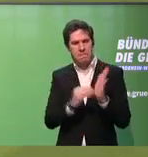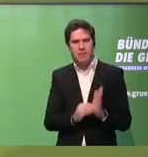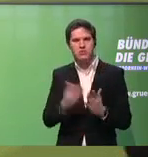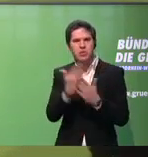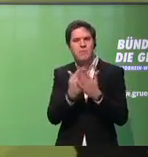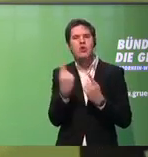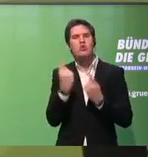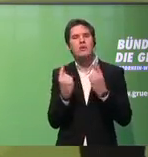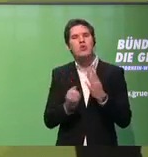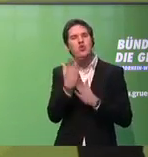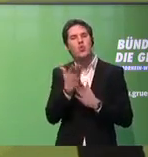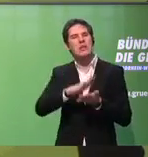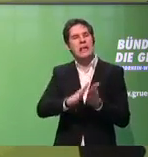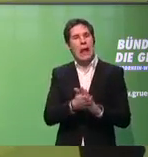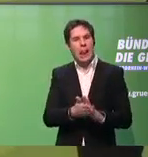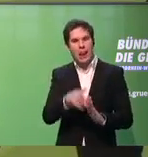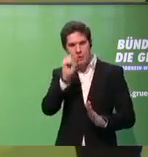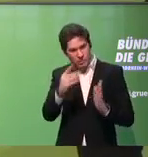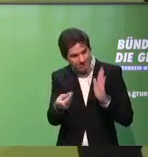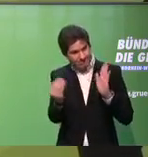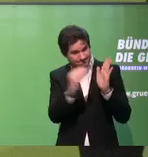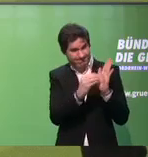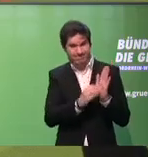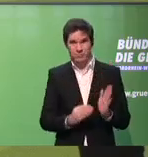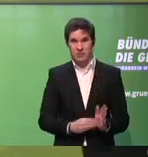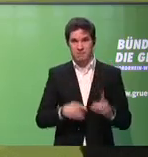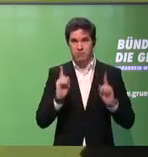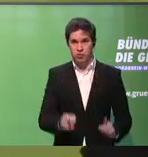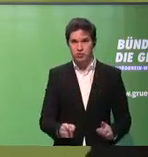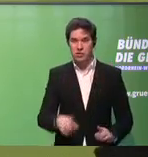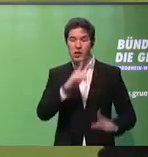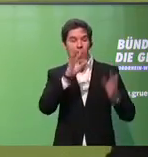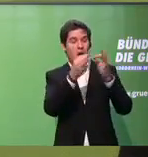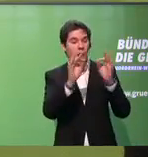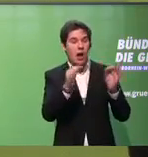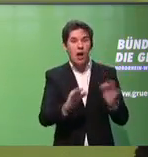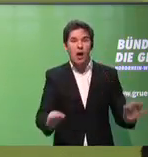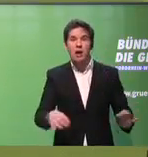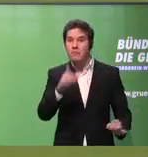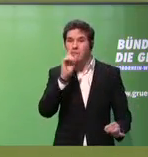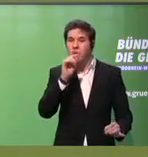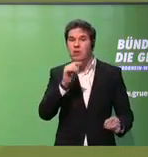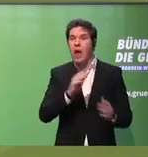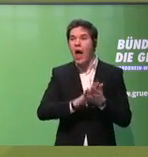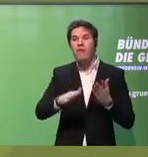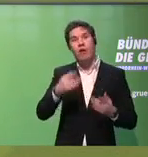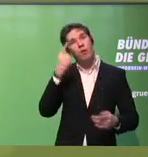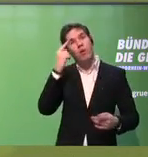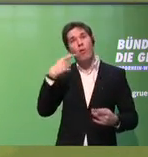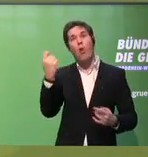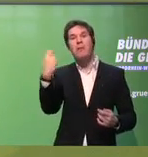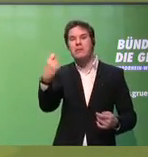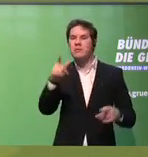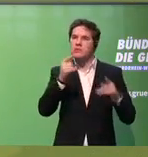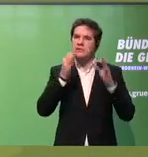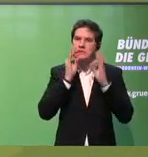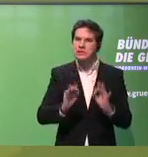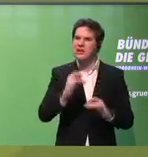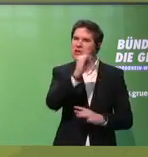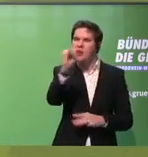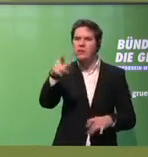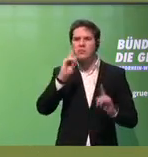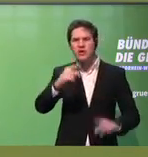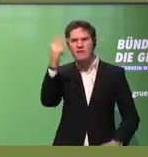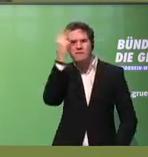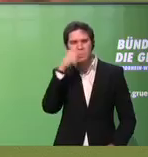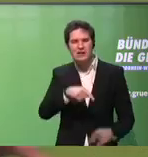wir eben so erklären, dass jeder versteht, warum Energiewende, warum Ressourceneffizienz